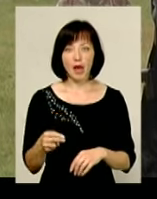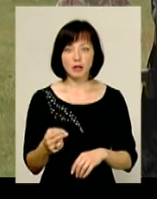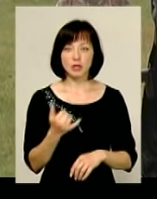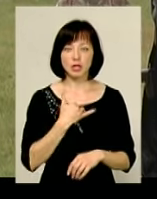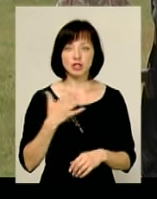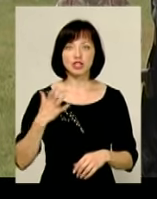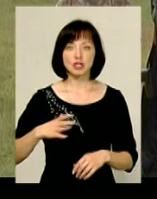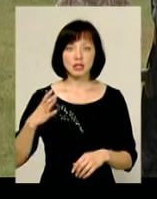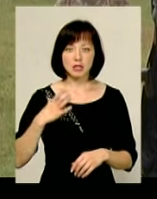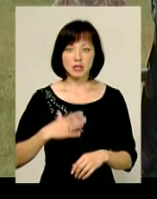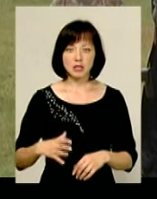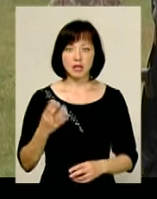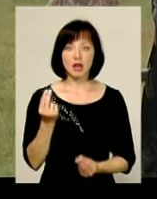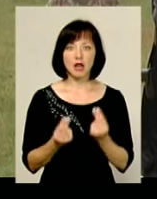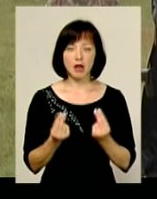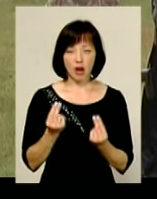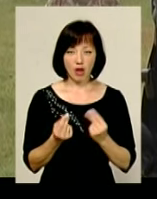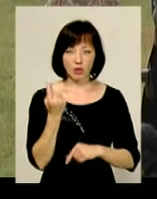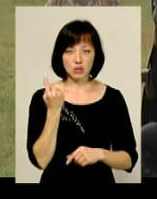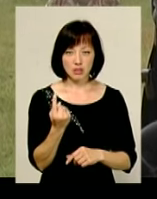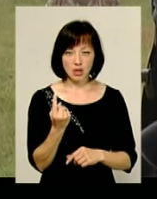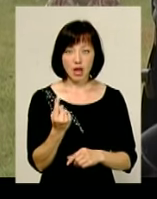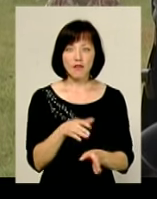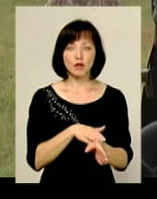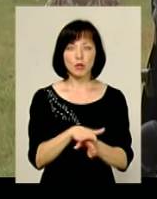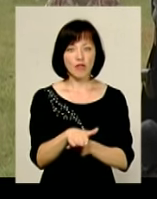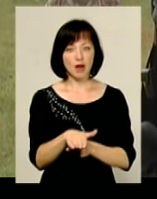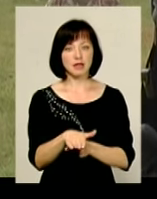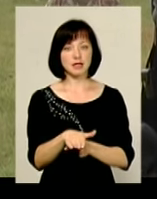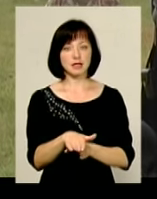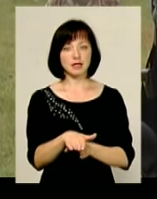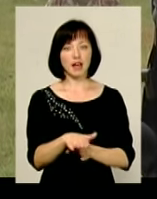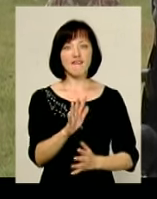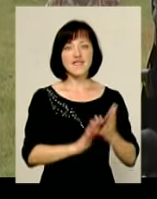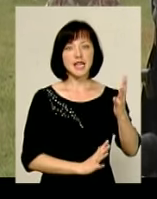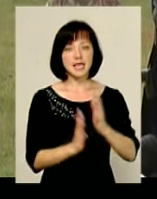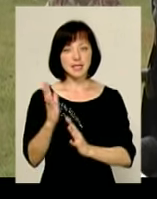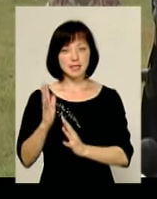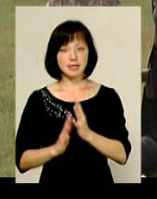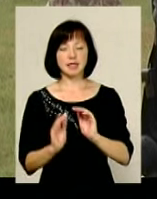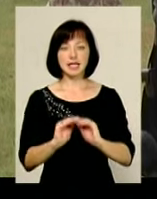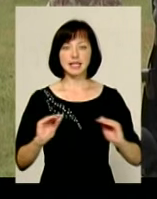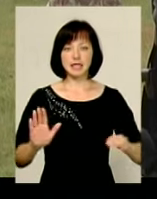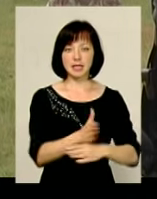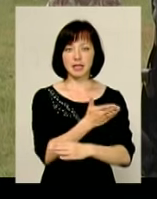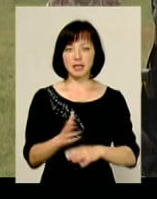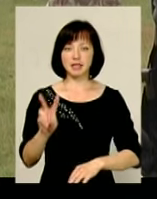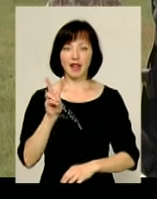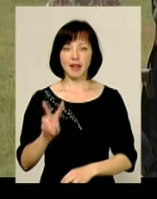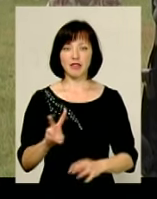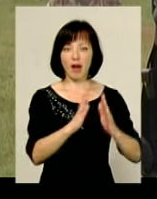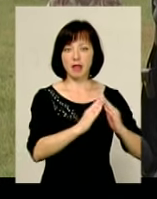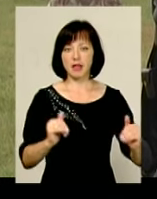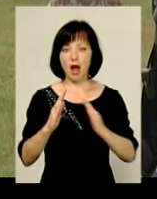очікує Ренова гра. Це гра, яка відбувається в лісі. Діти діля прапори